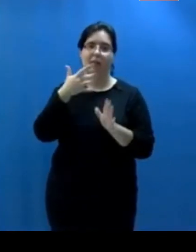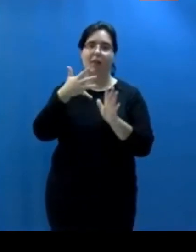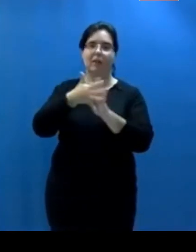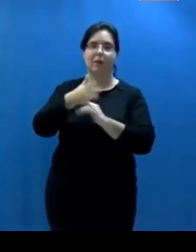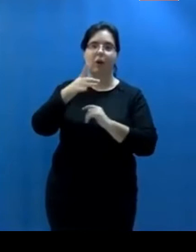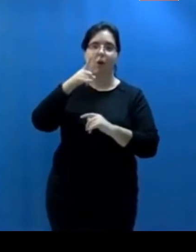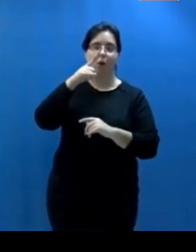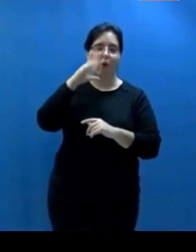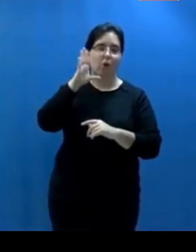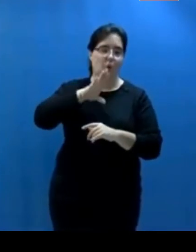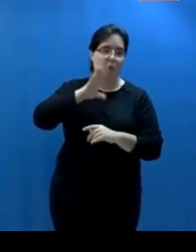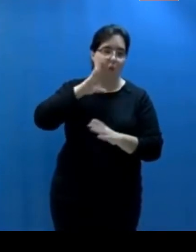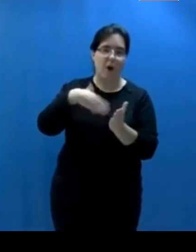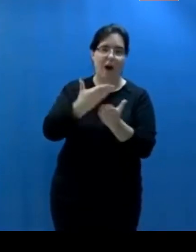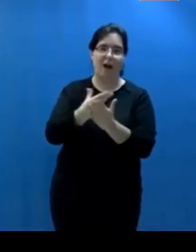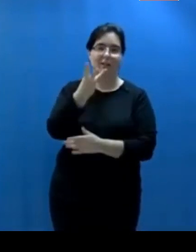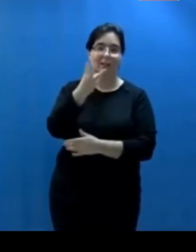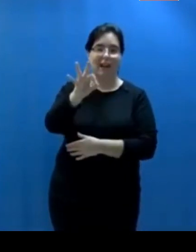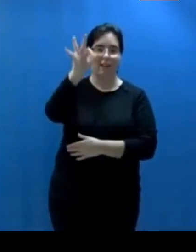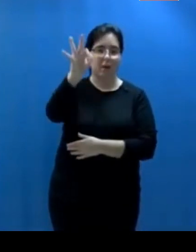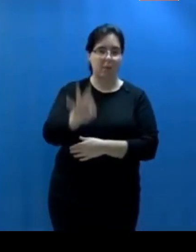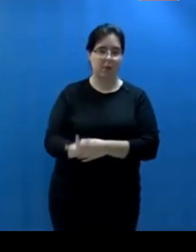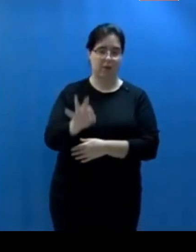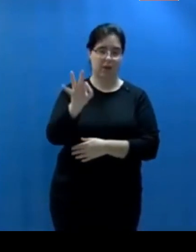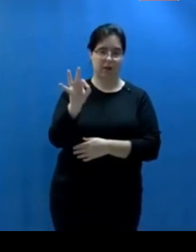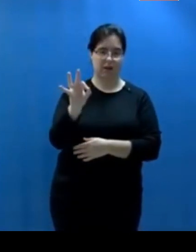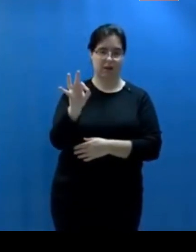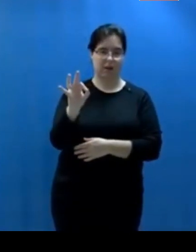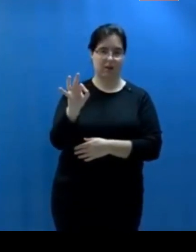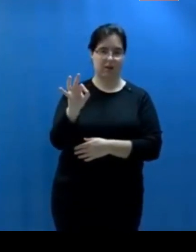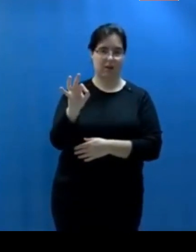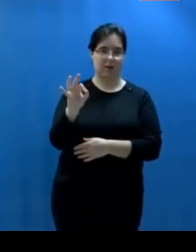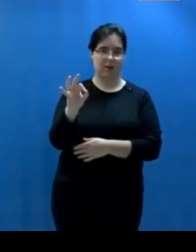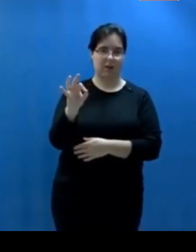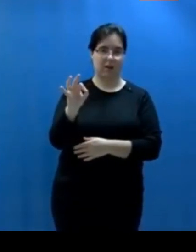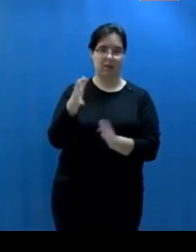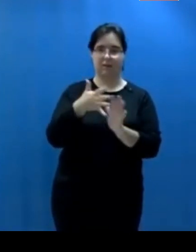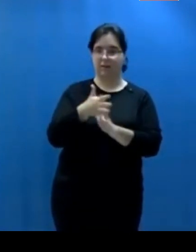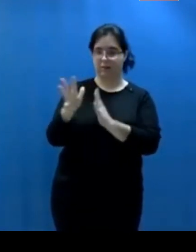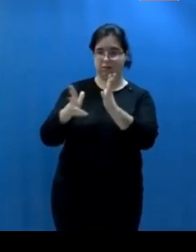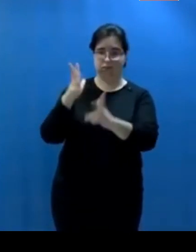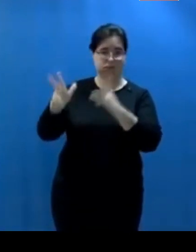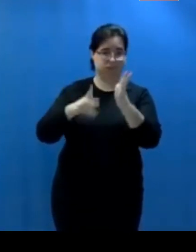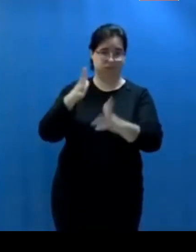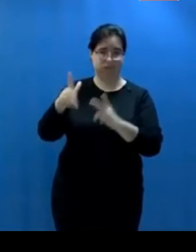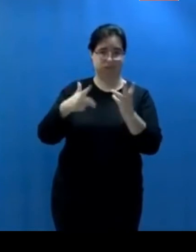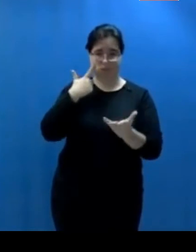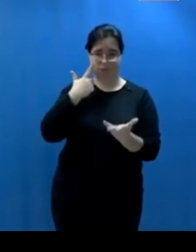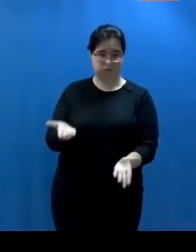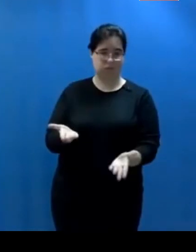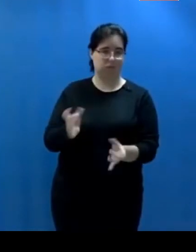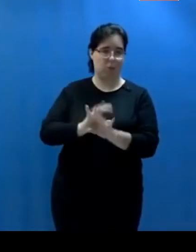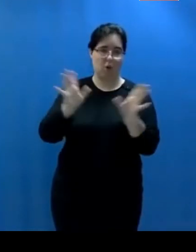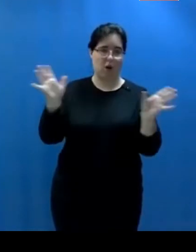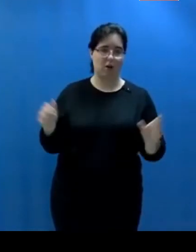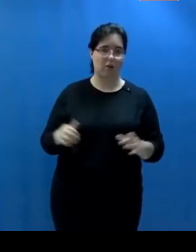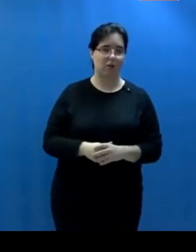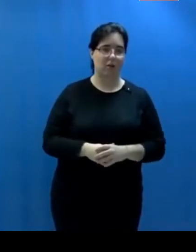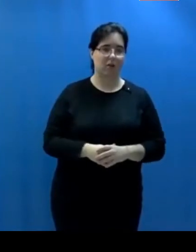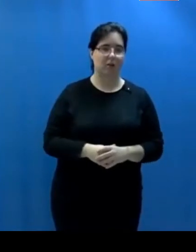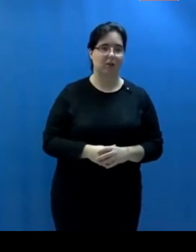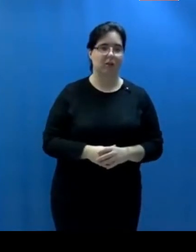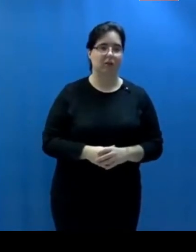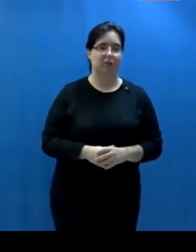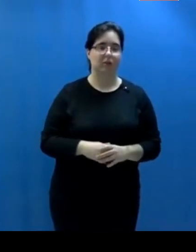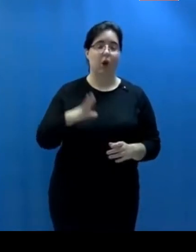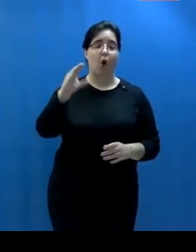al 30%. Autèntiques pizzes i atracos a mano armada. Per a que ens fem a la idea, el que diu Costa